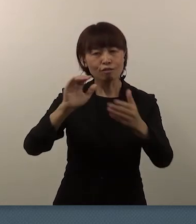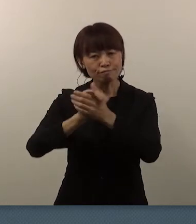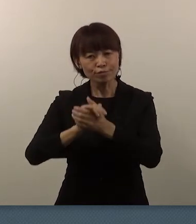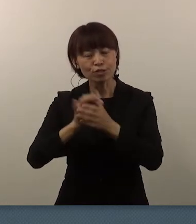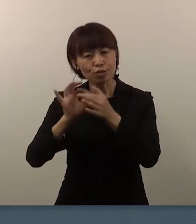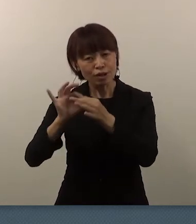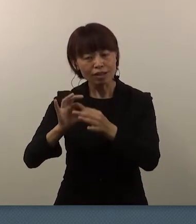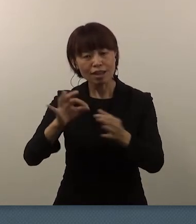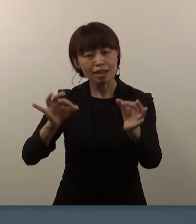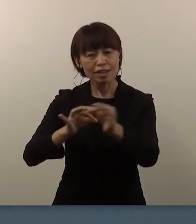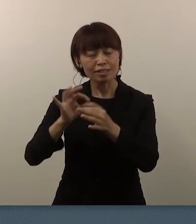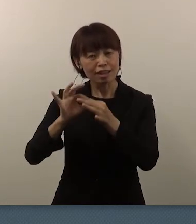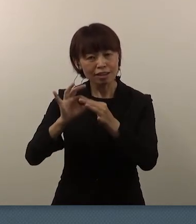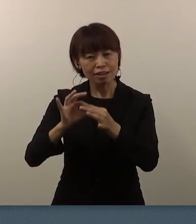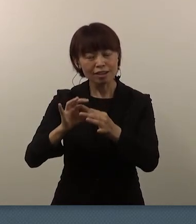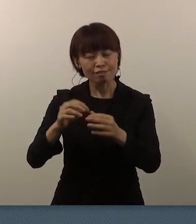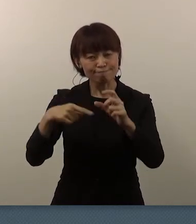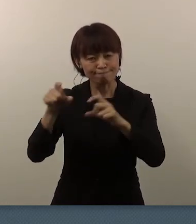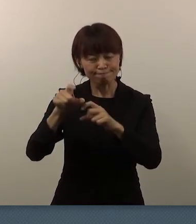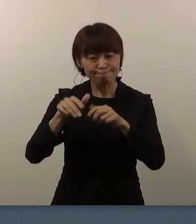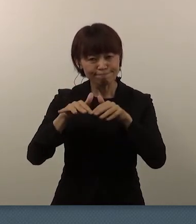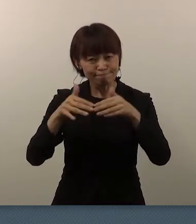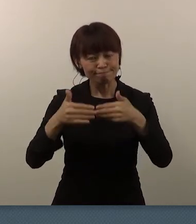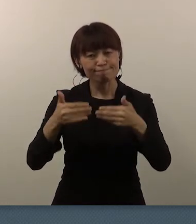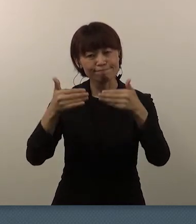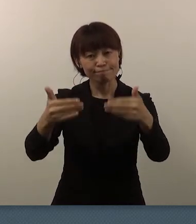発展につなげてまいります。